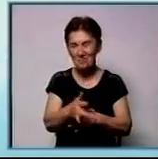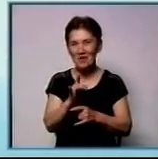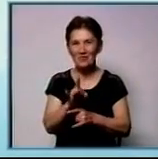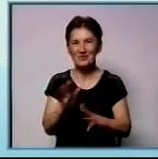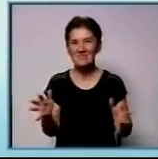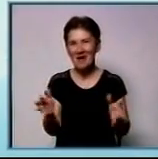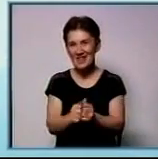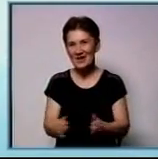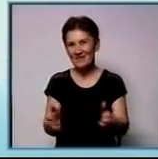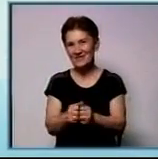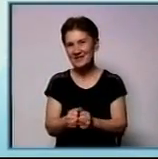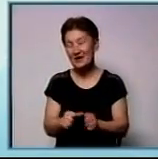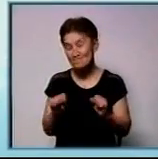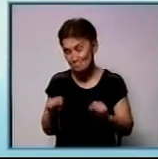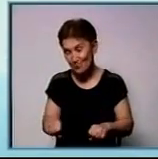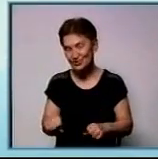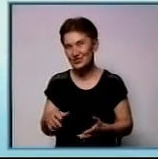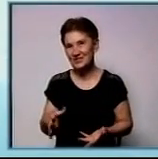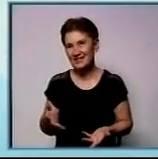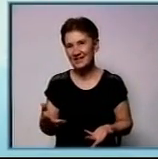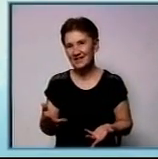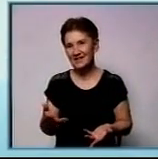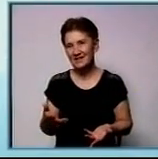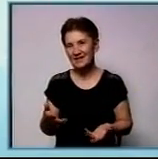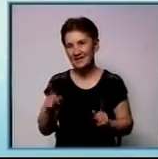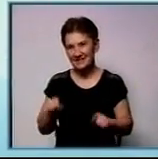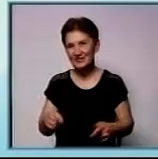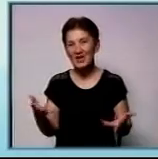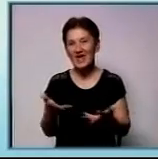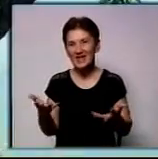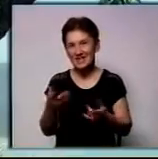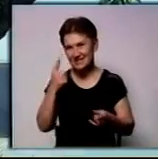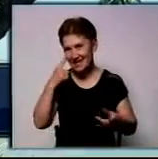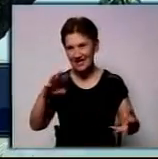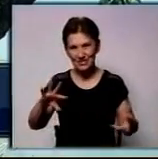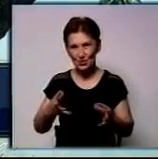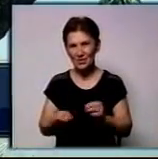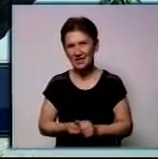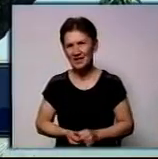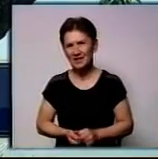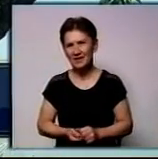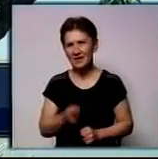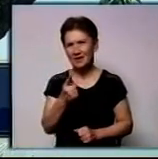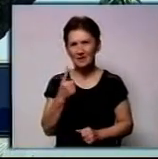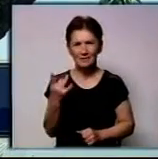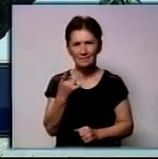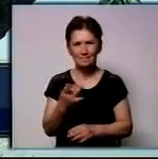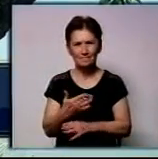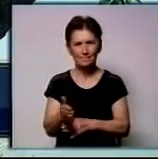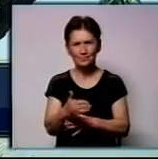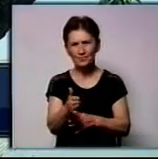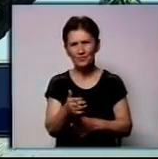І може навіть на результат якийсь призовий. Першу рибу я піймав свою в 3 роки,